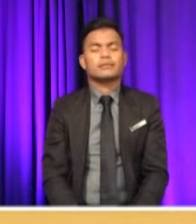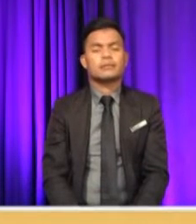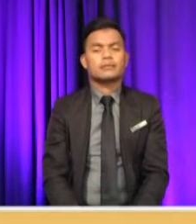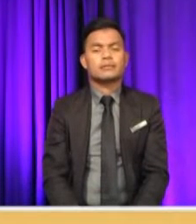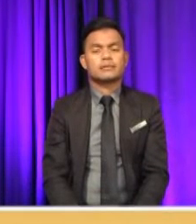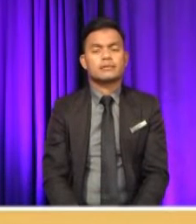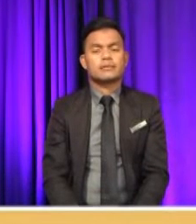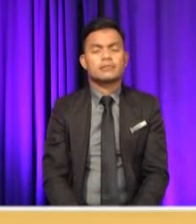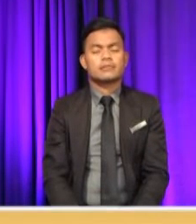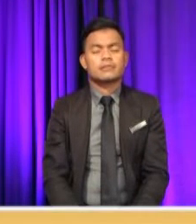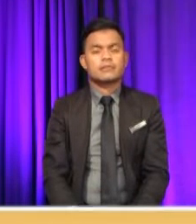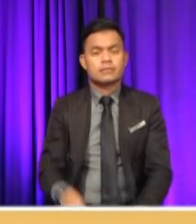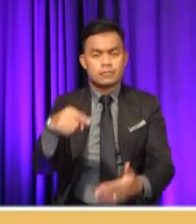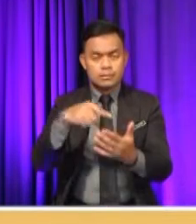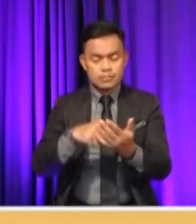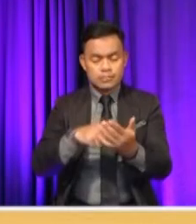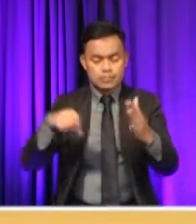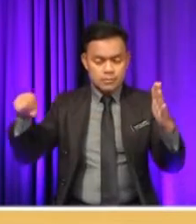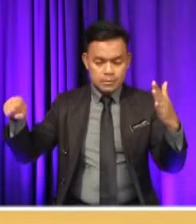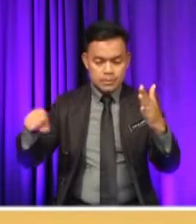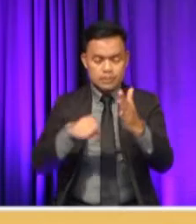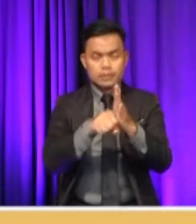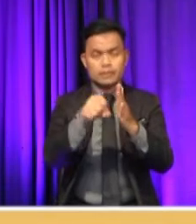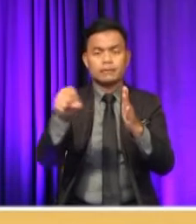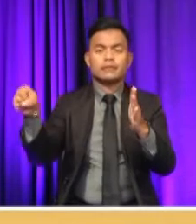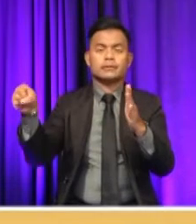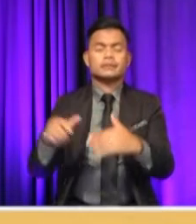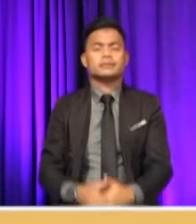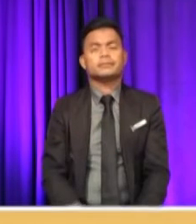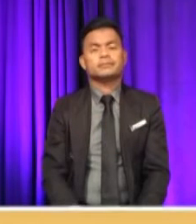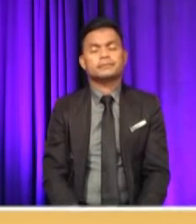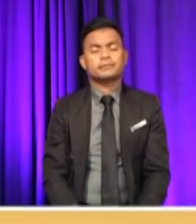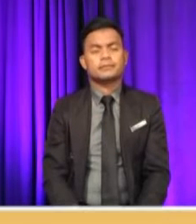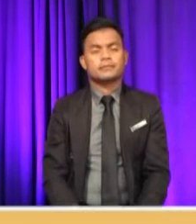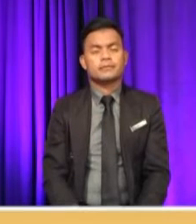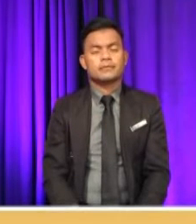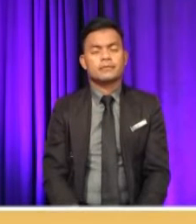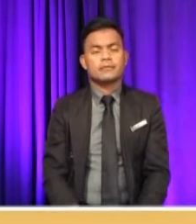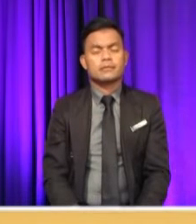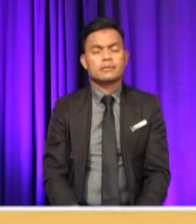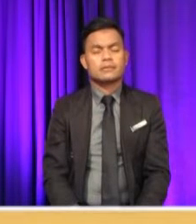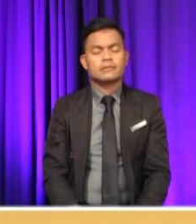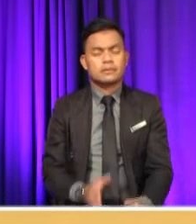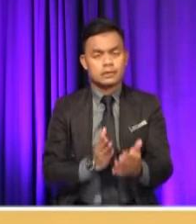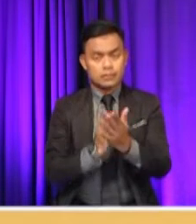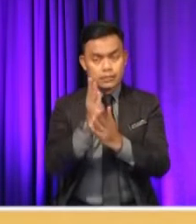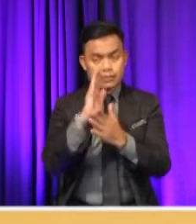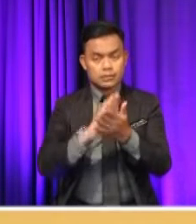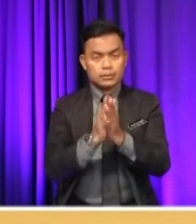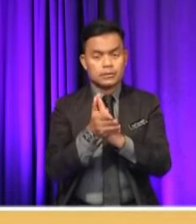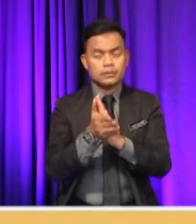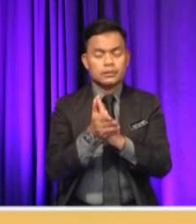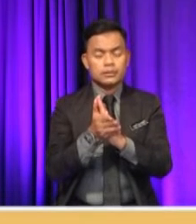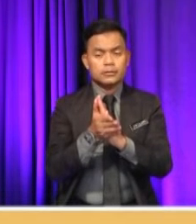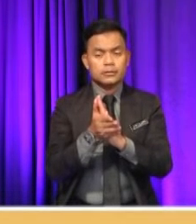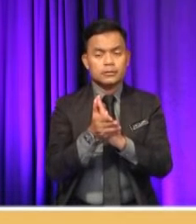transformer, yang ini inverter. Inverter fungsi dia untuk tukar arus terus kepada arus ulang-alik. Daripada terus dia ulang-alik.